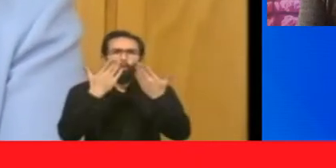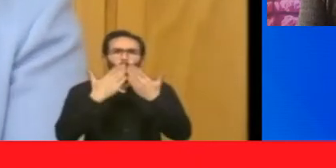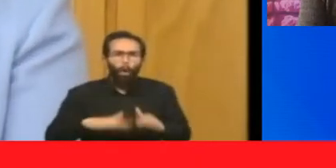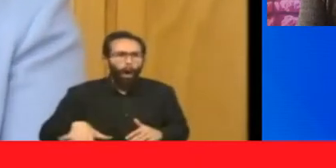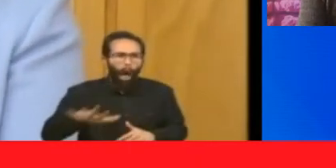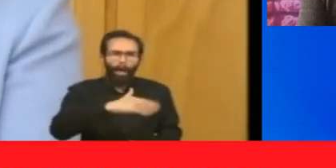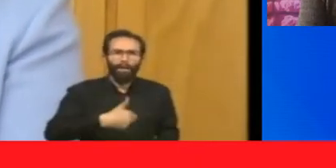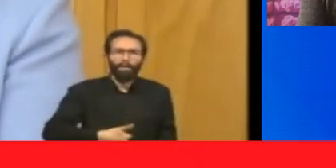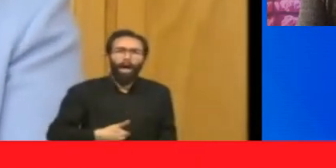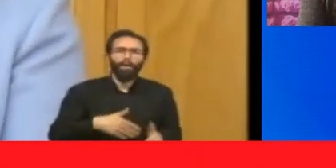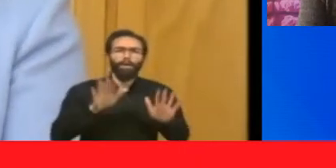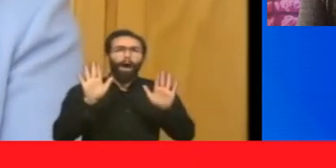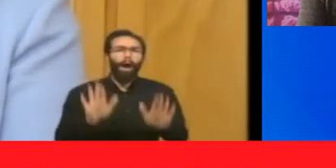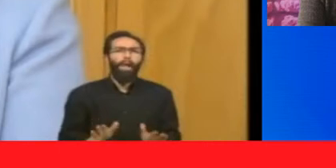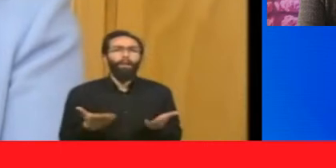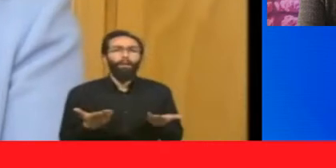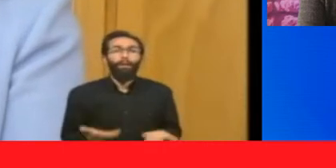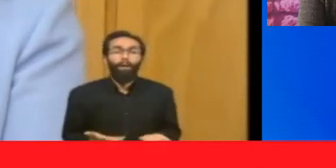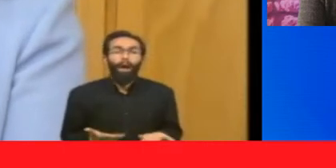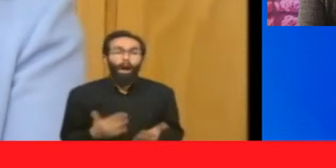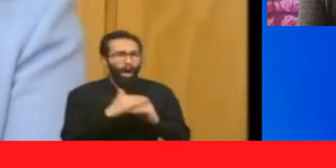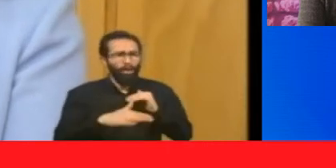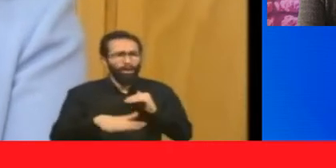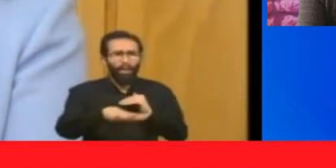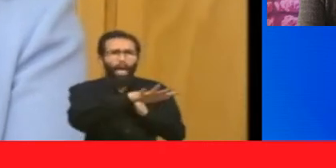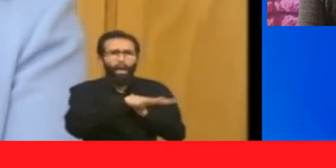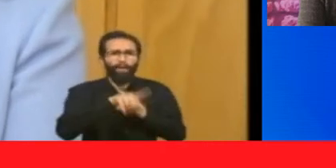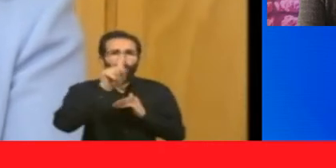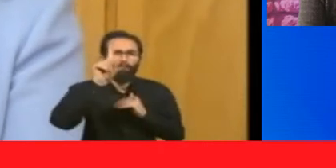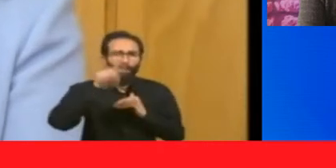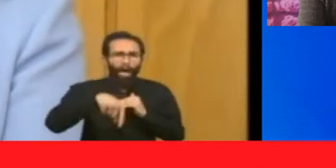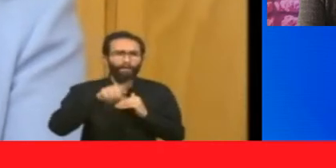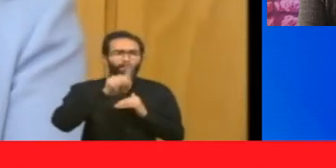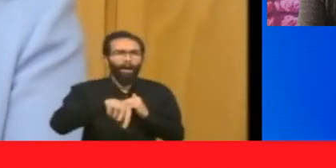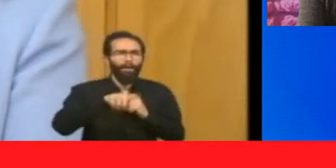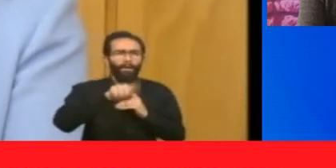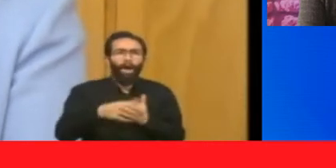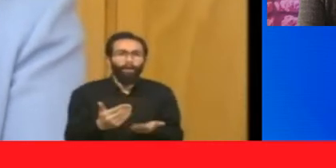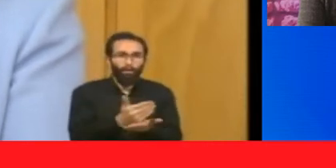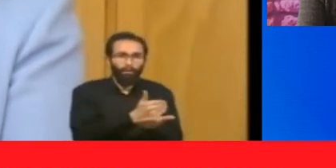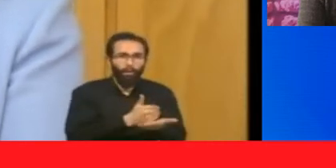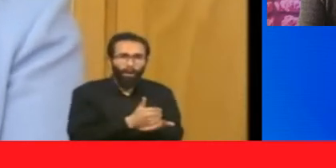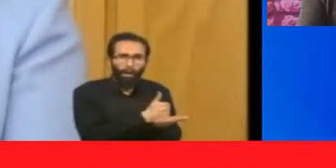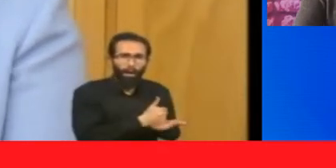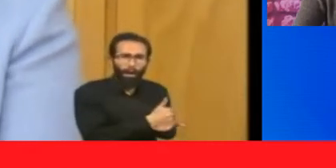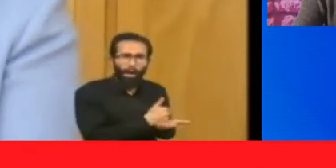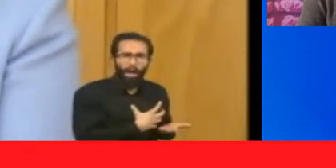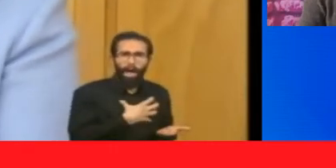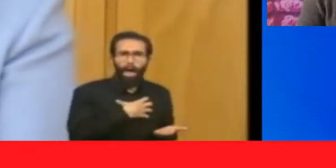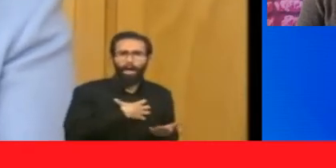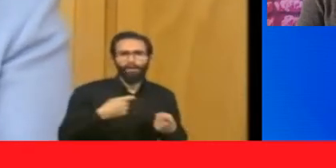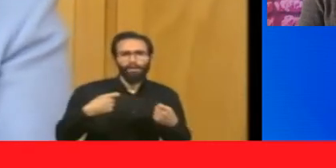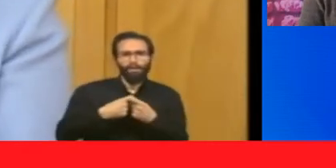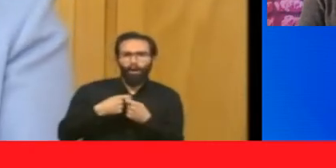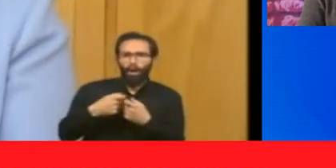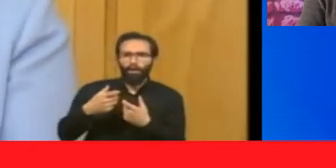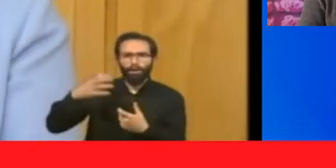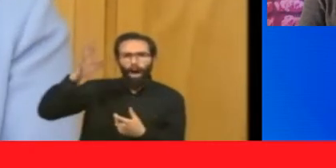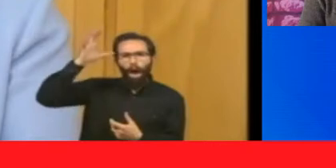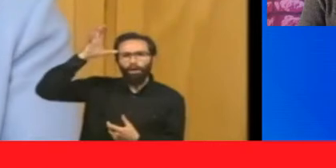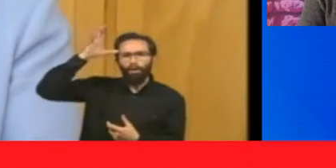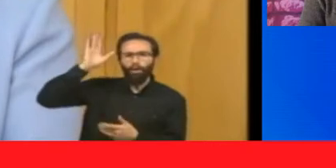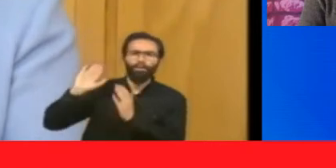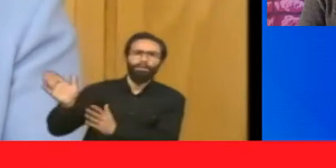bıraktılar. Halkın vergilerini iktidarlarının beka savaşına harcadılar. Toplumsal